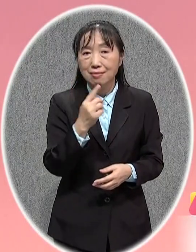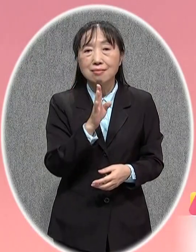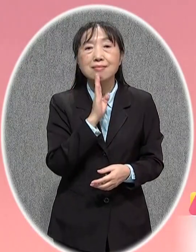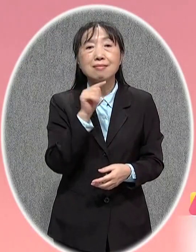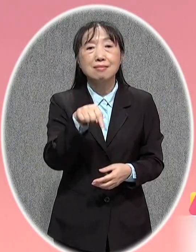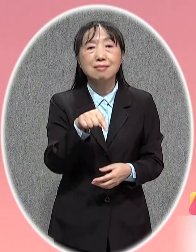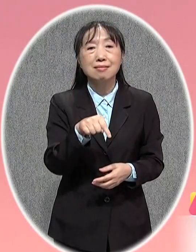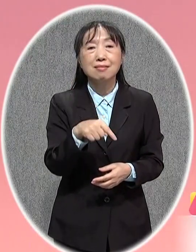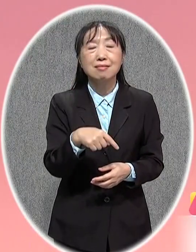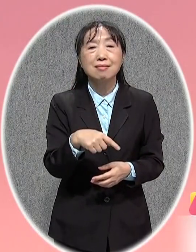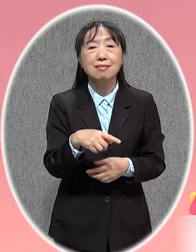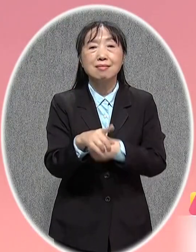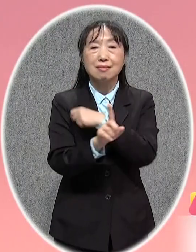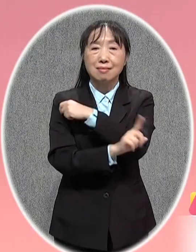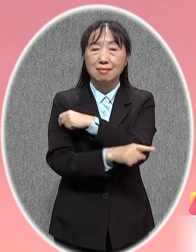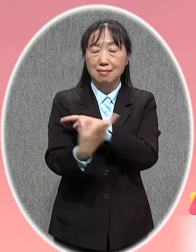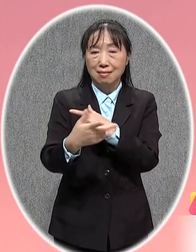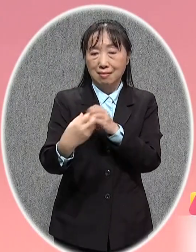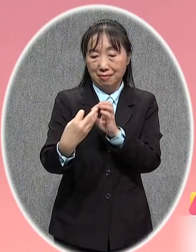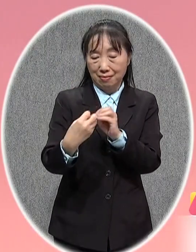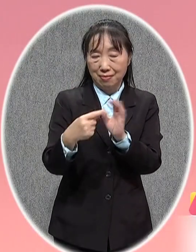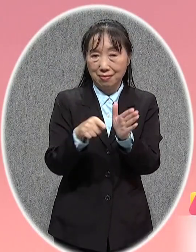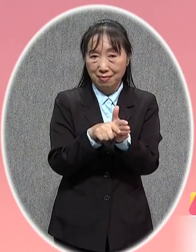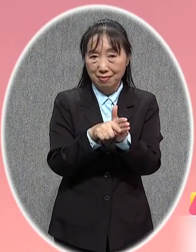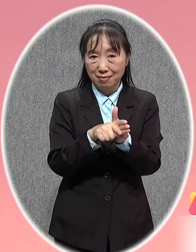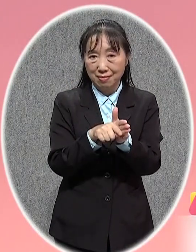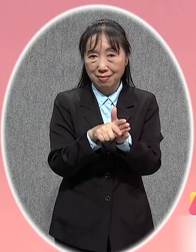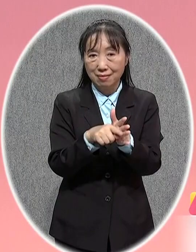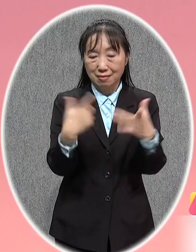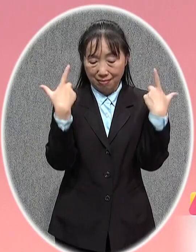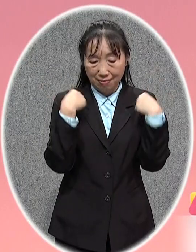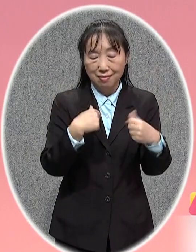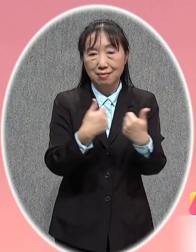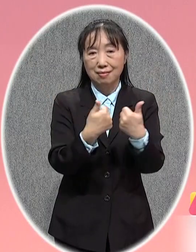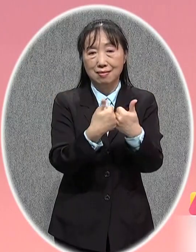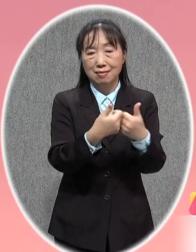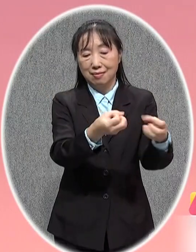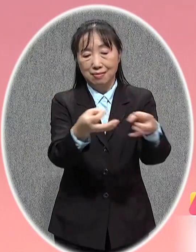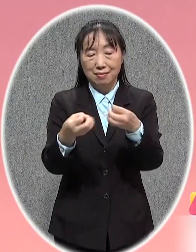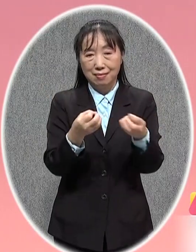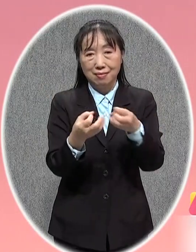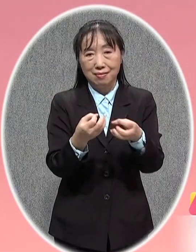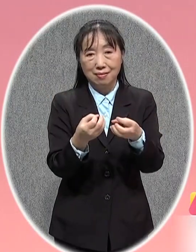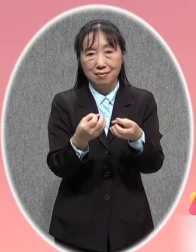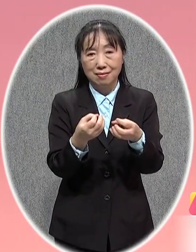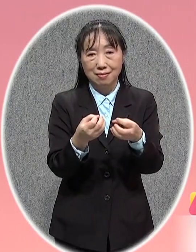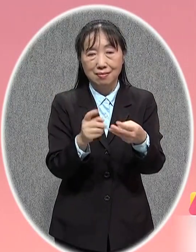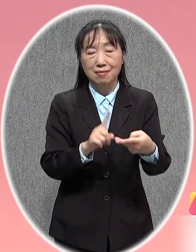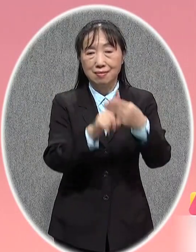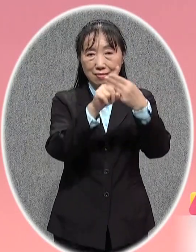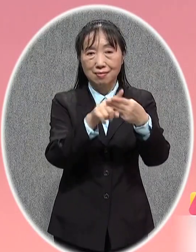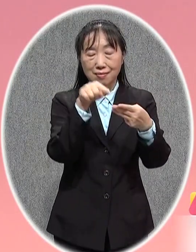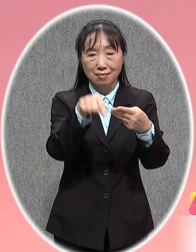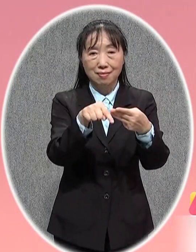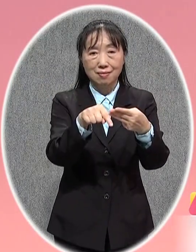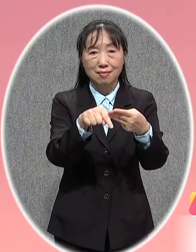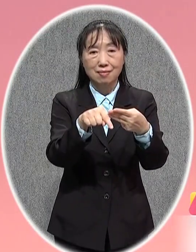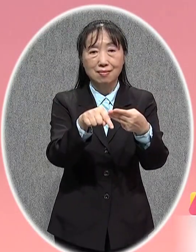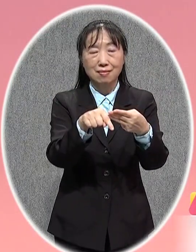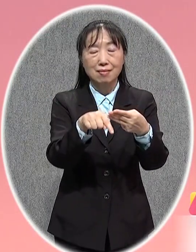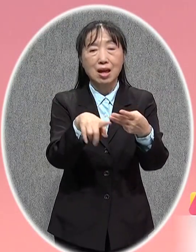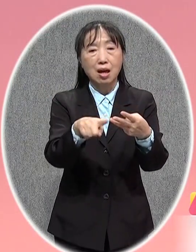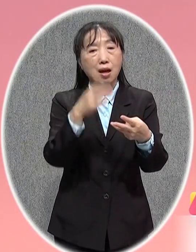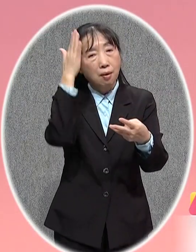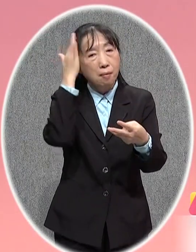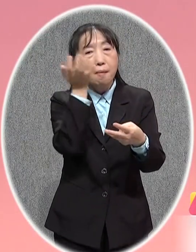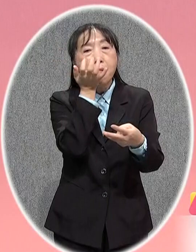终协议的时候呢，本来整个会议里面讨论最核心的脱煤的这个议